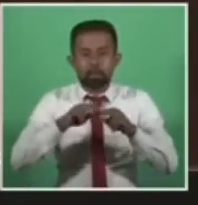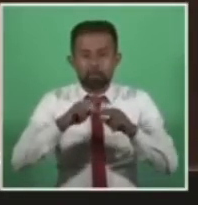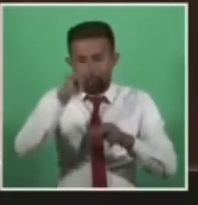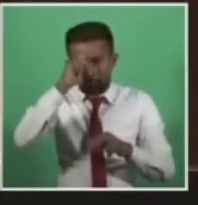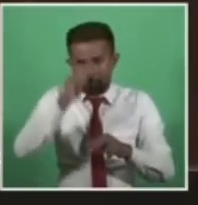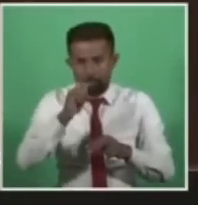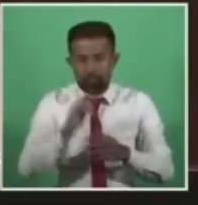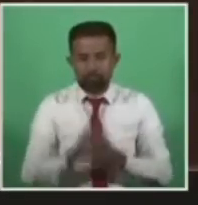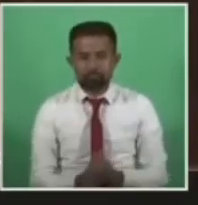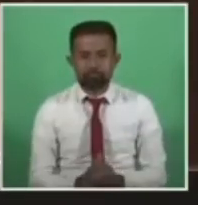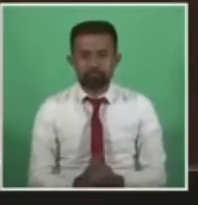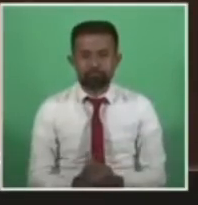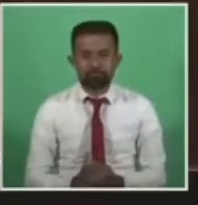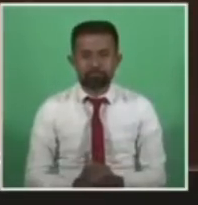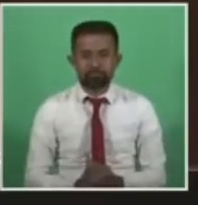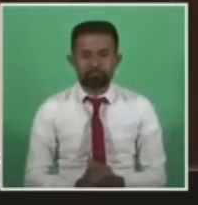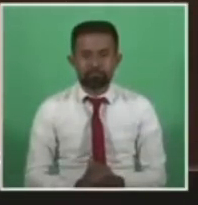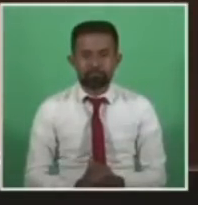මහත්තුමා